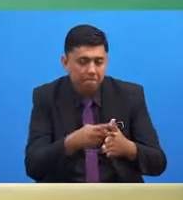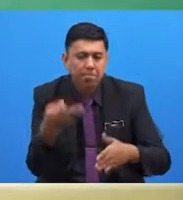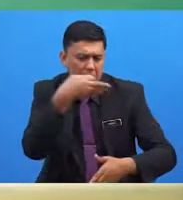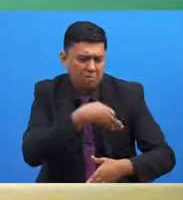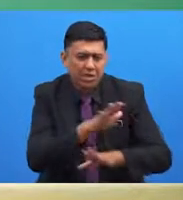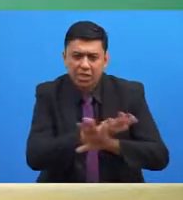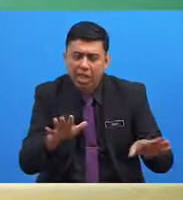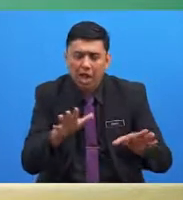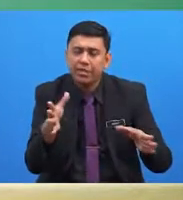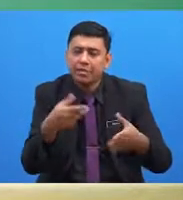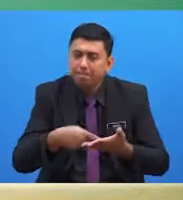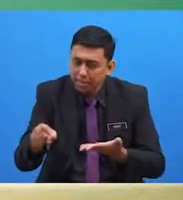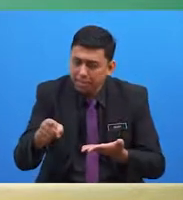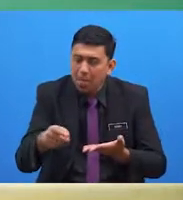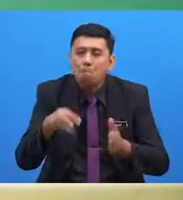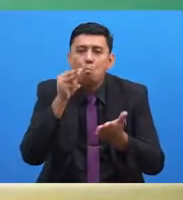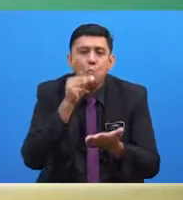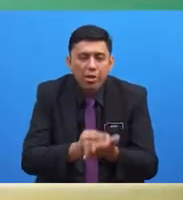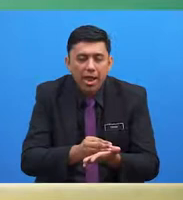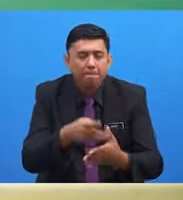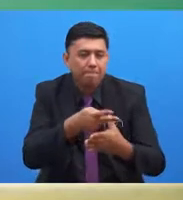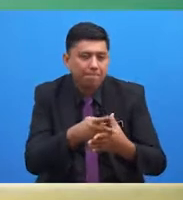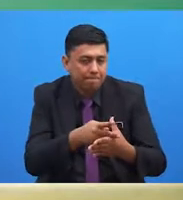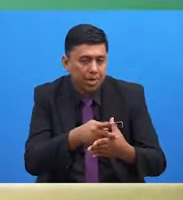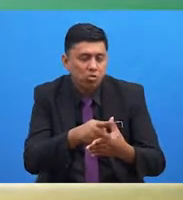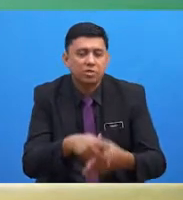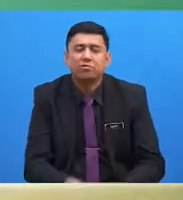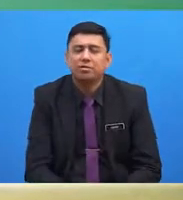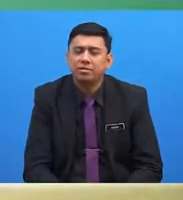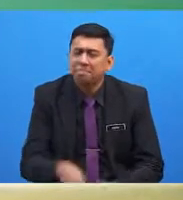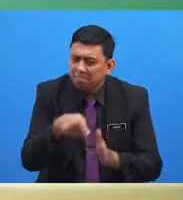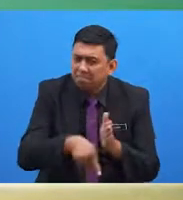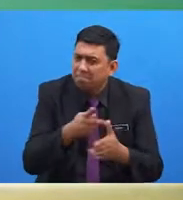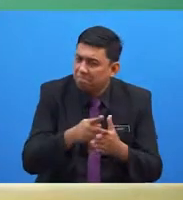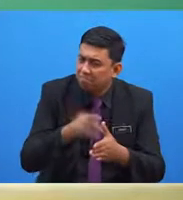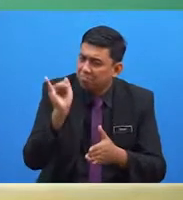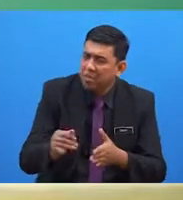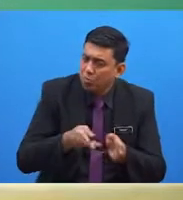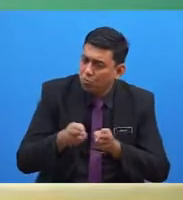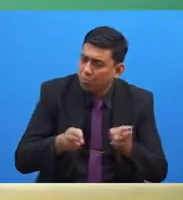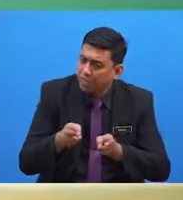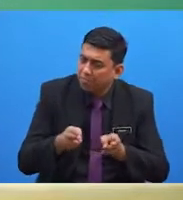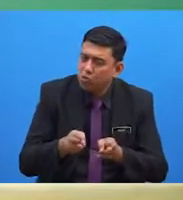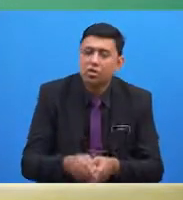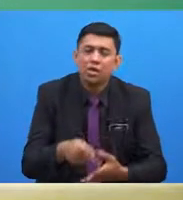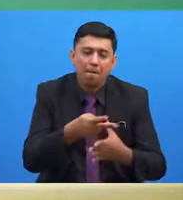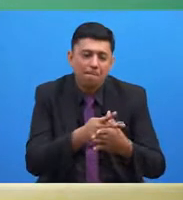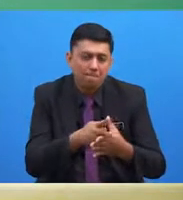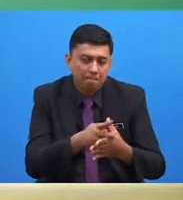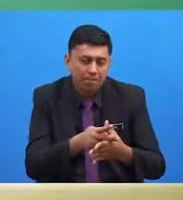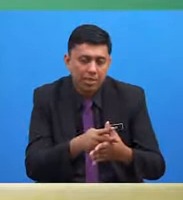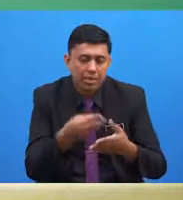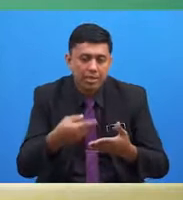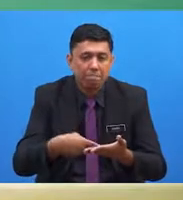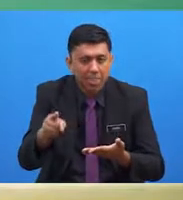tidak dibayar atas modal perkongsi. Keempat, perkongsi yang menguruskan perkongsian tidak